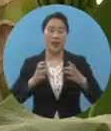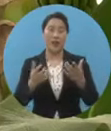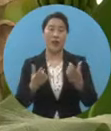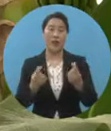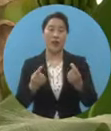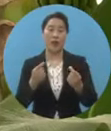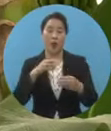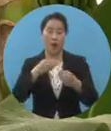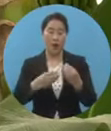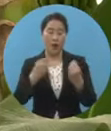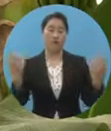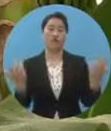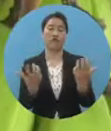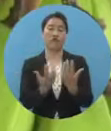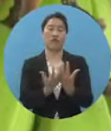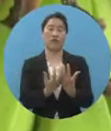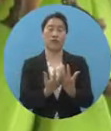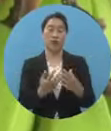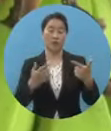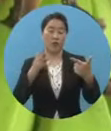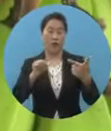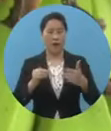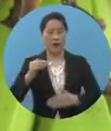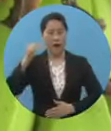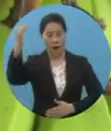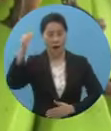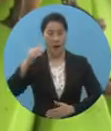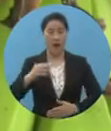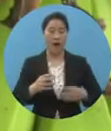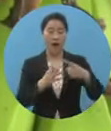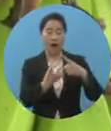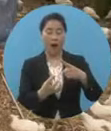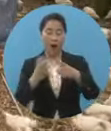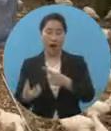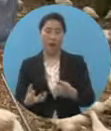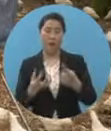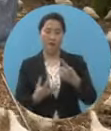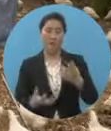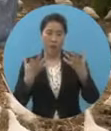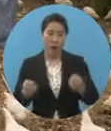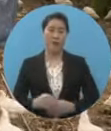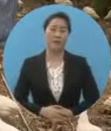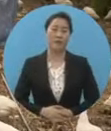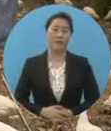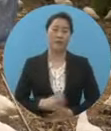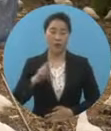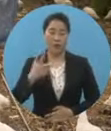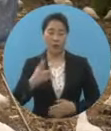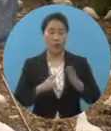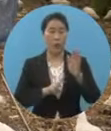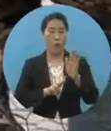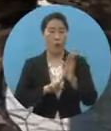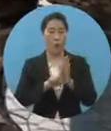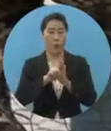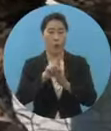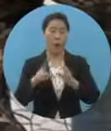쳐집니다 6m 높이의 키가 큰 나무 마다 열매가 주렁주렁 열렸습니다 27 도가 넘는 하우스에서는